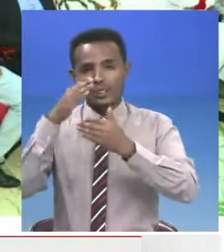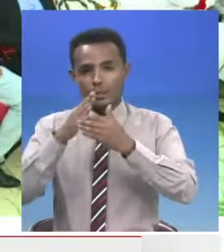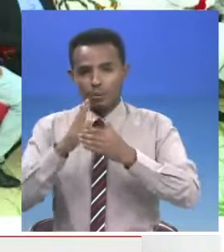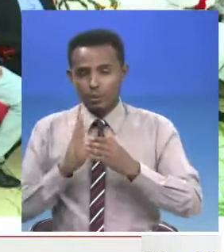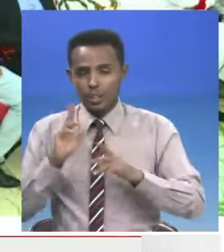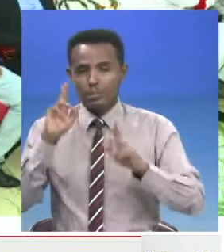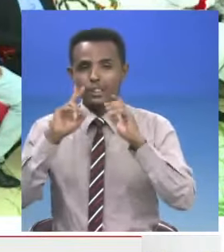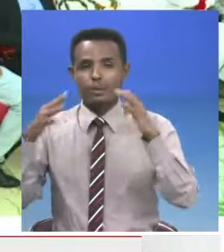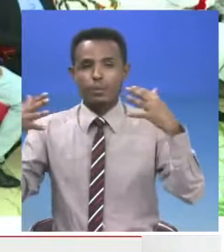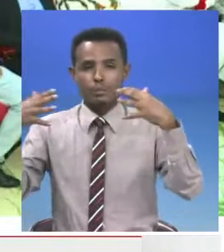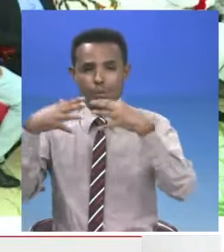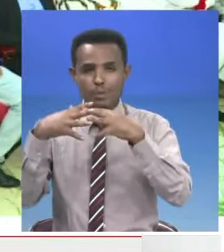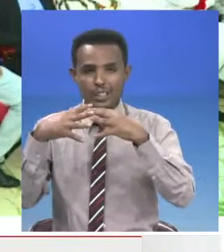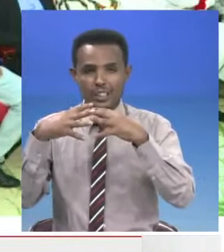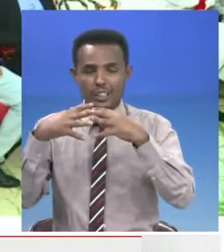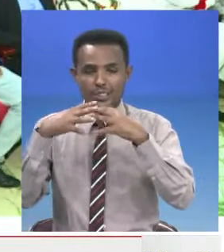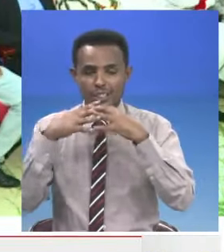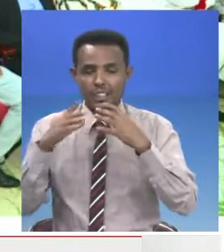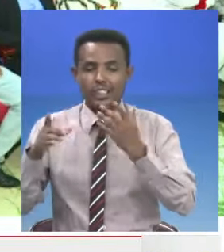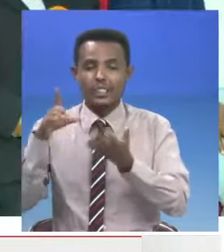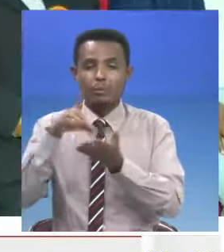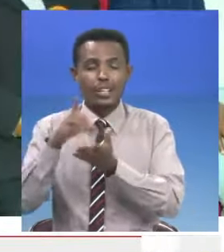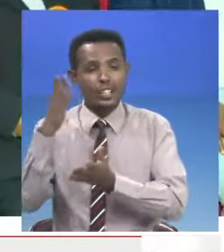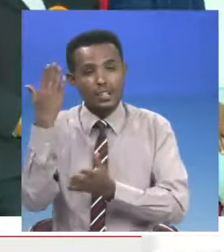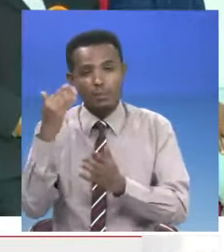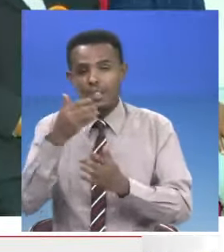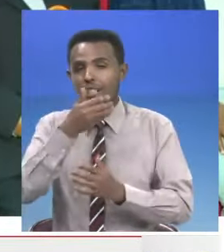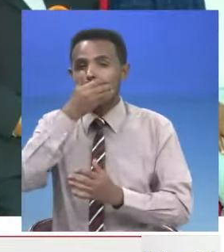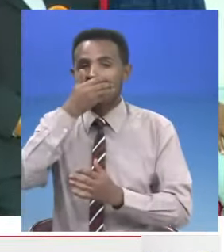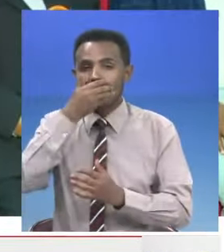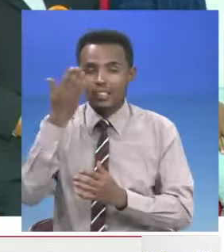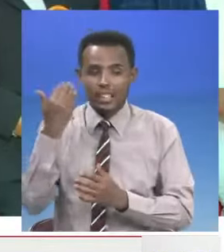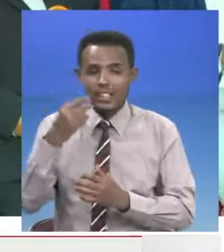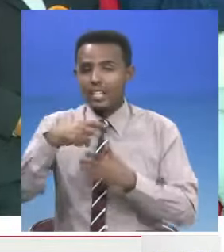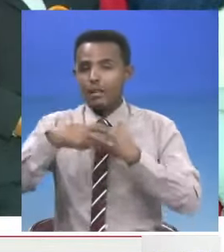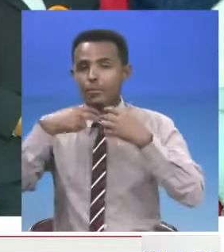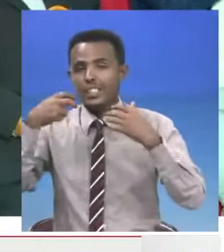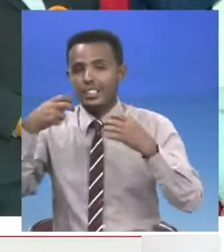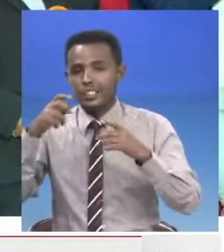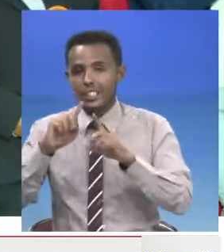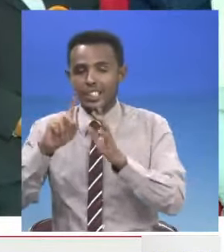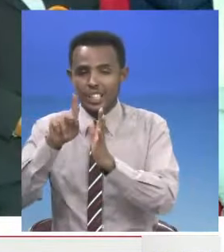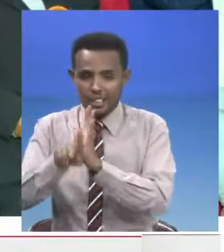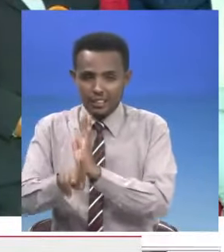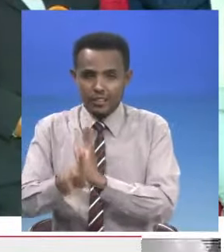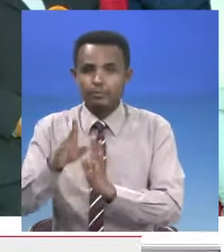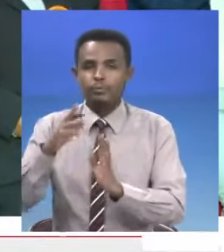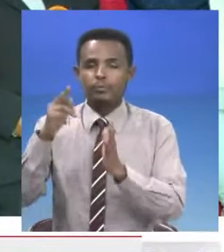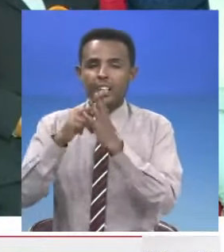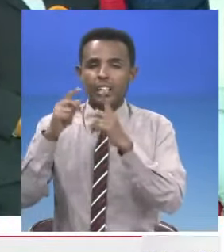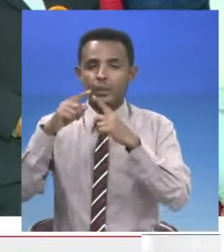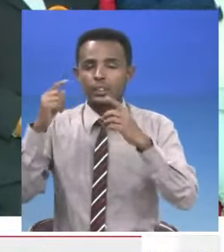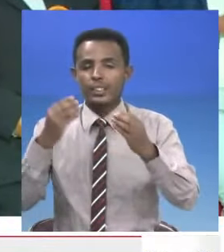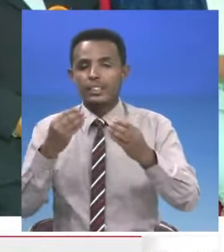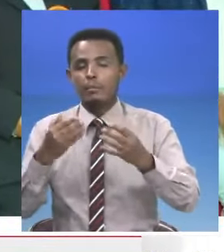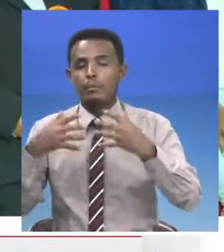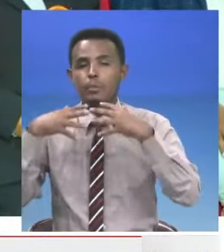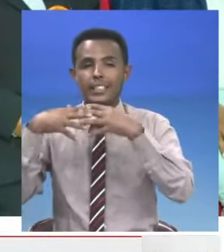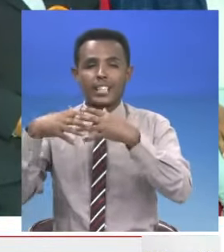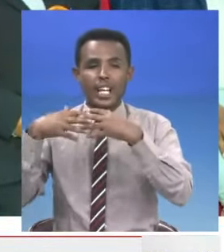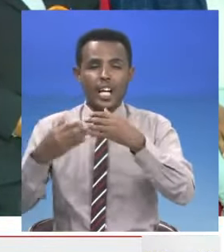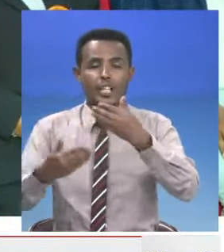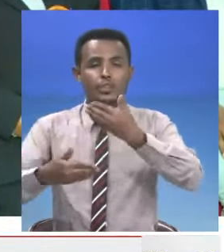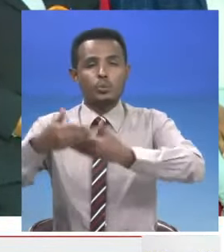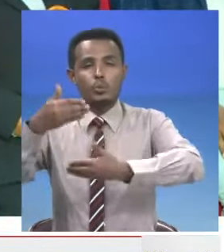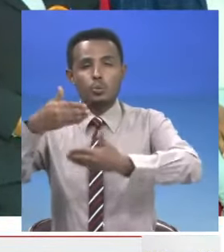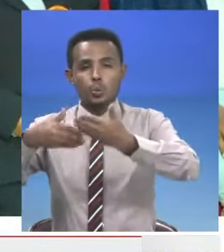በማቀናጀት ከተማዋ ላይ የነበሩ የእገታ እንዲሁም ደግሞ የሌብነት፣ የዝርፊያ፣ የግድያ፣ የህገወጥ የመሳሪያ ዝውውሮችን